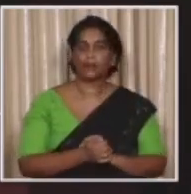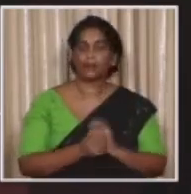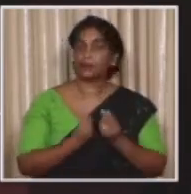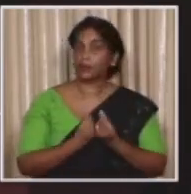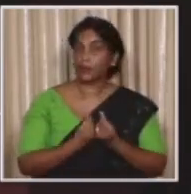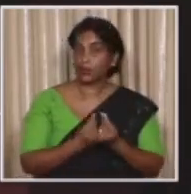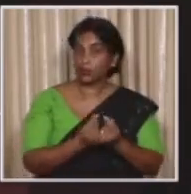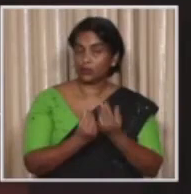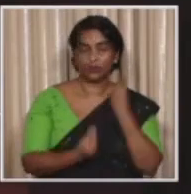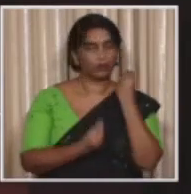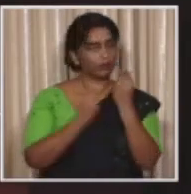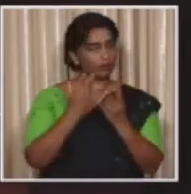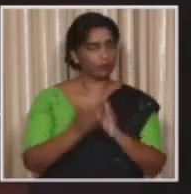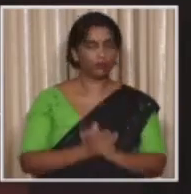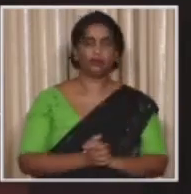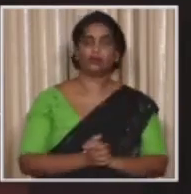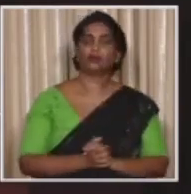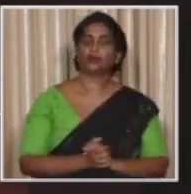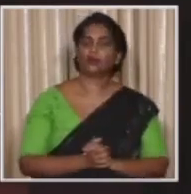කාර්යක්ෂම සැපයුම